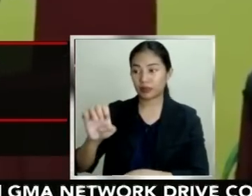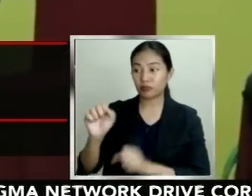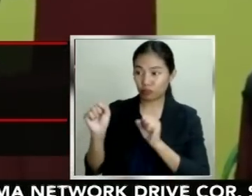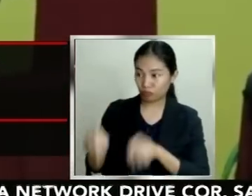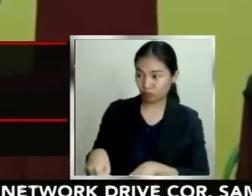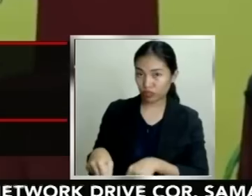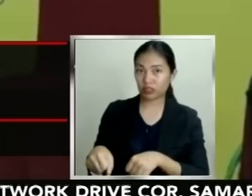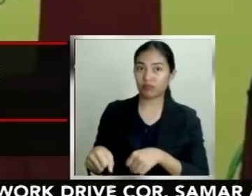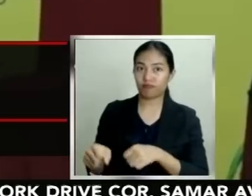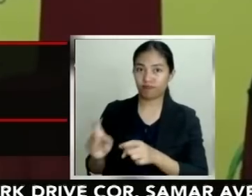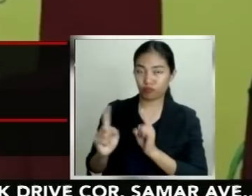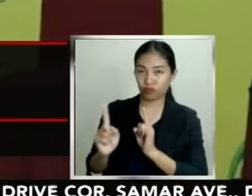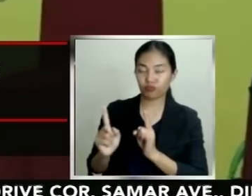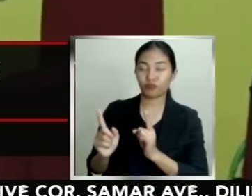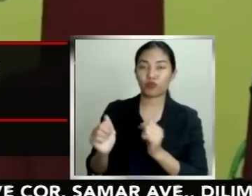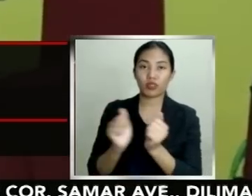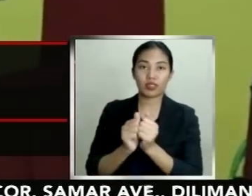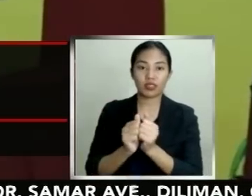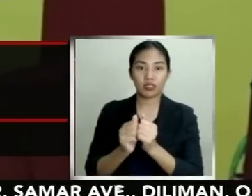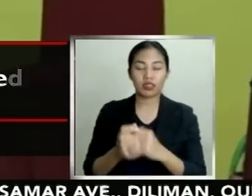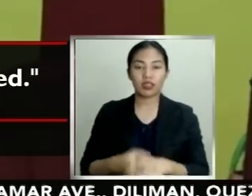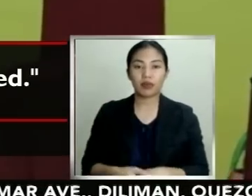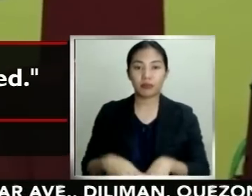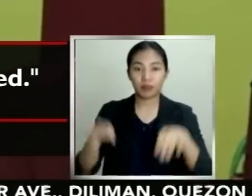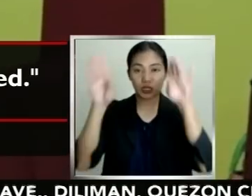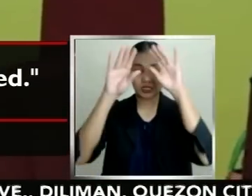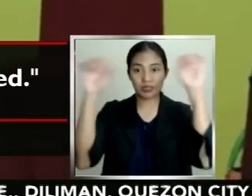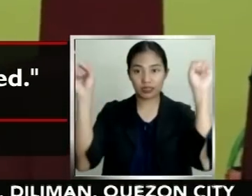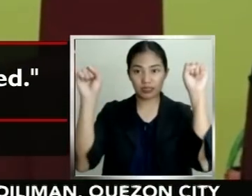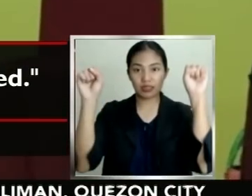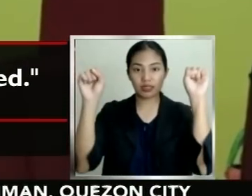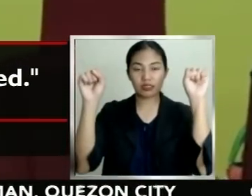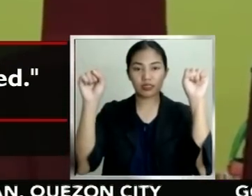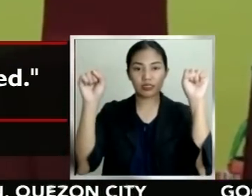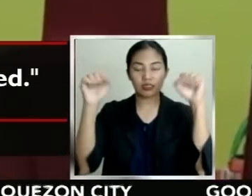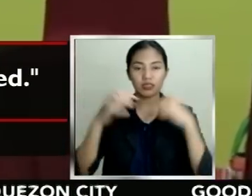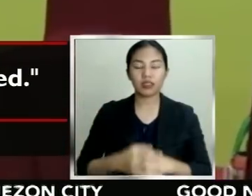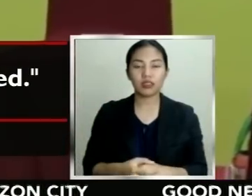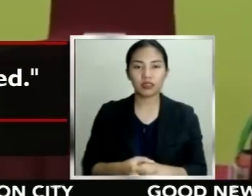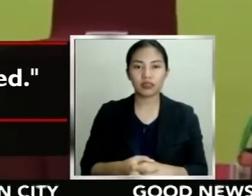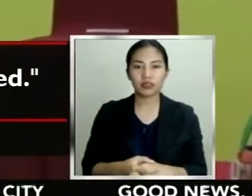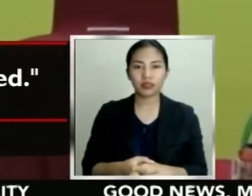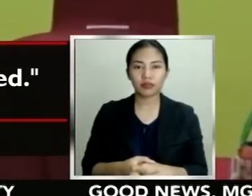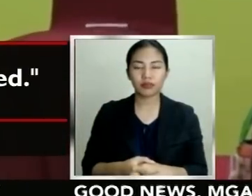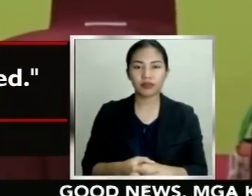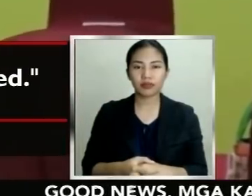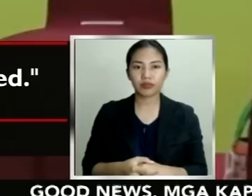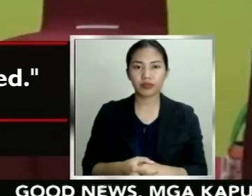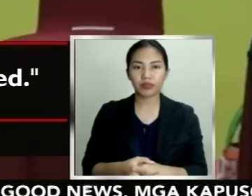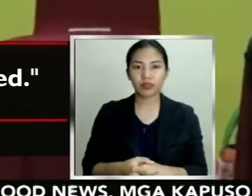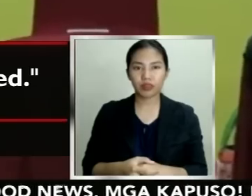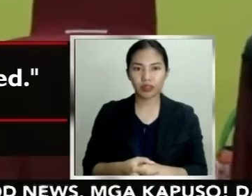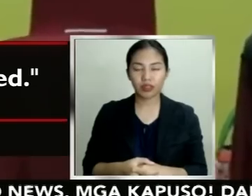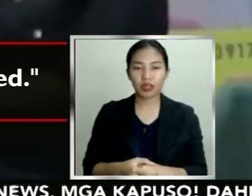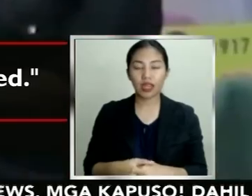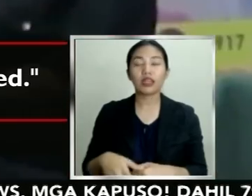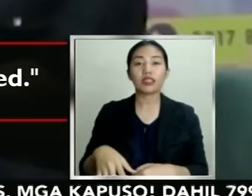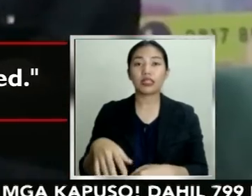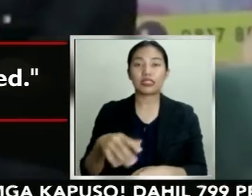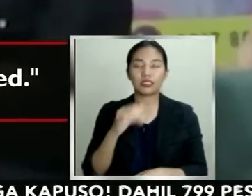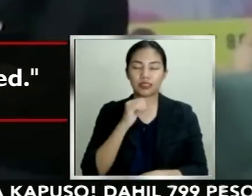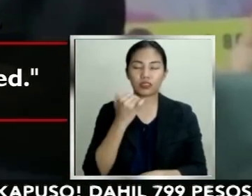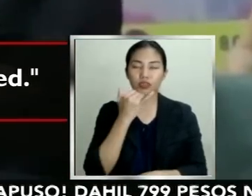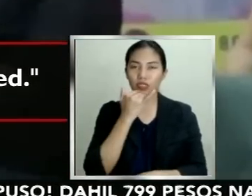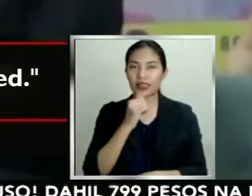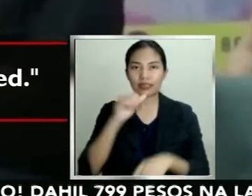ni President Bongbong. So si Senator Aimee at ako and si Senator Bongbong, we talked.